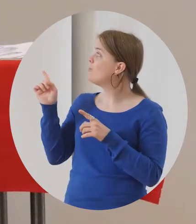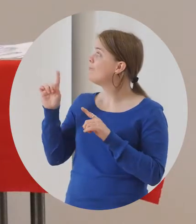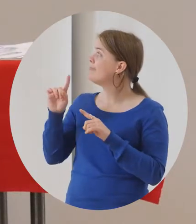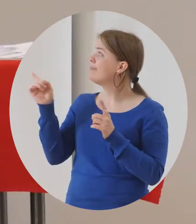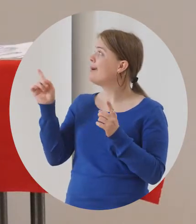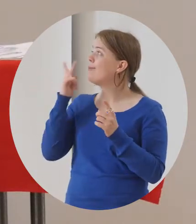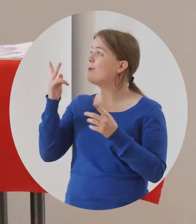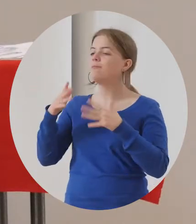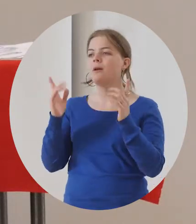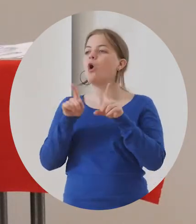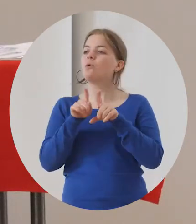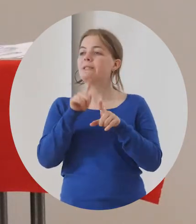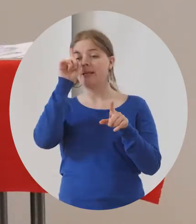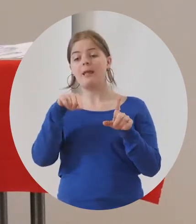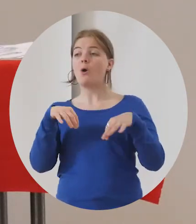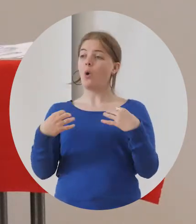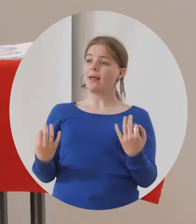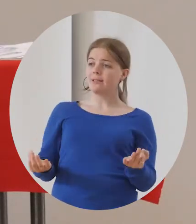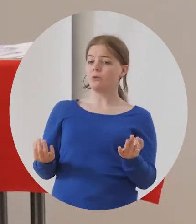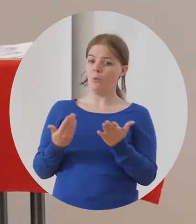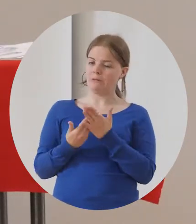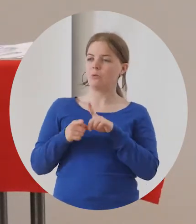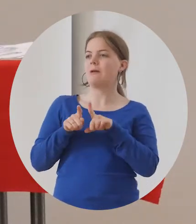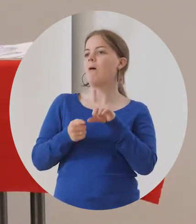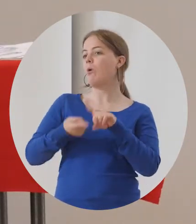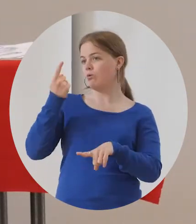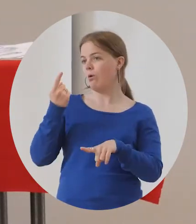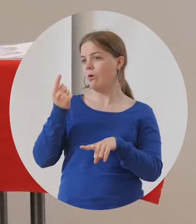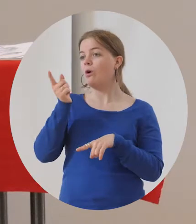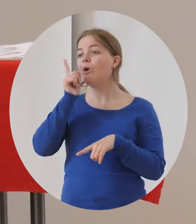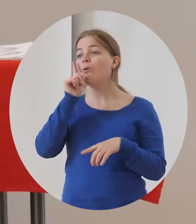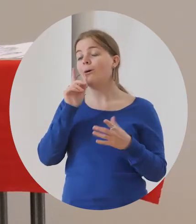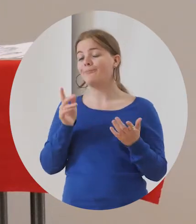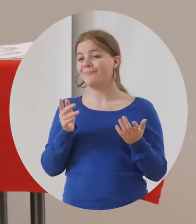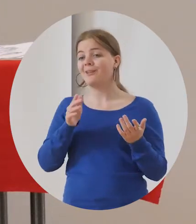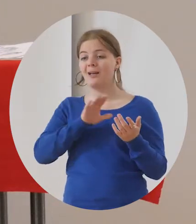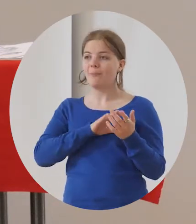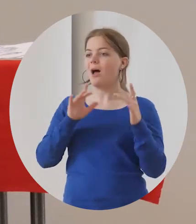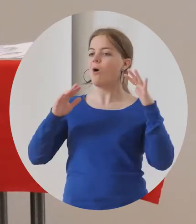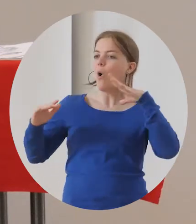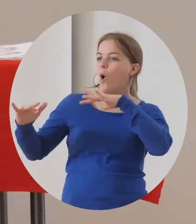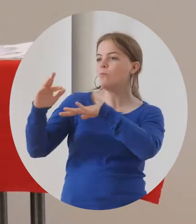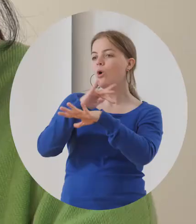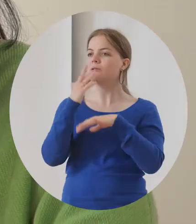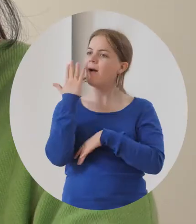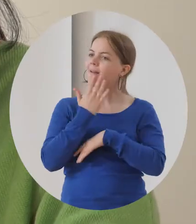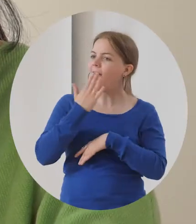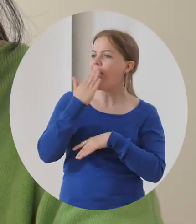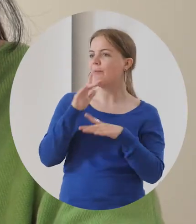a aussi, c'est pas marqué là, mais la relaxation est très importante puisque on peut, grâce